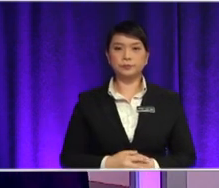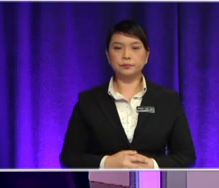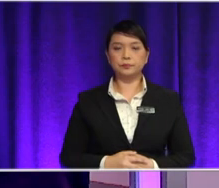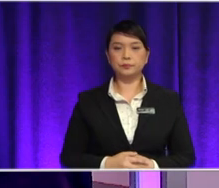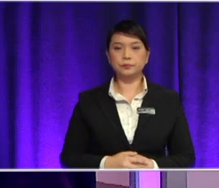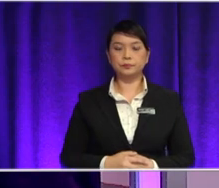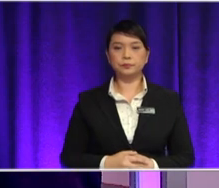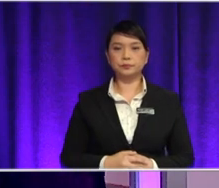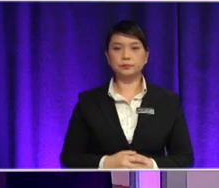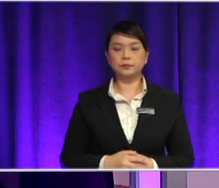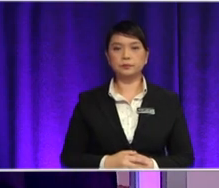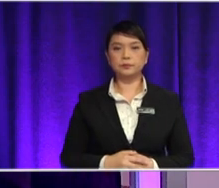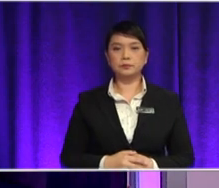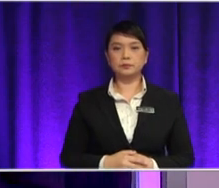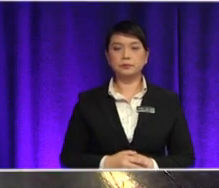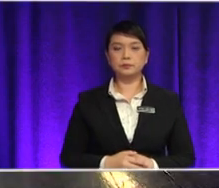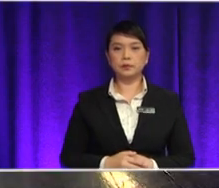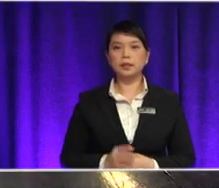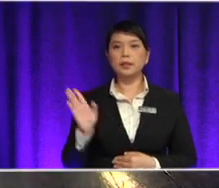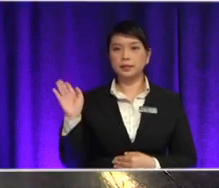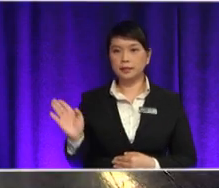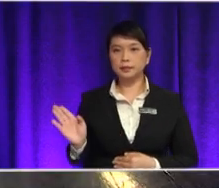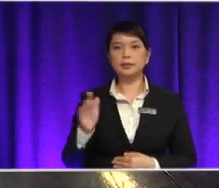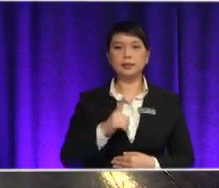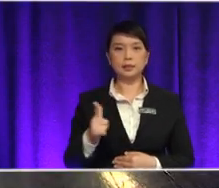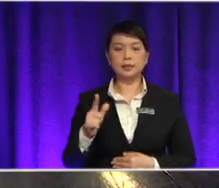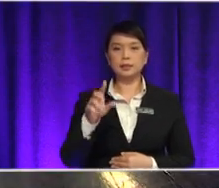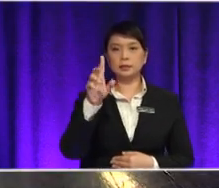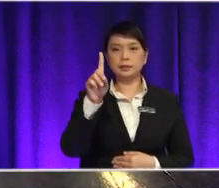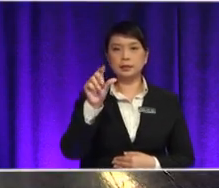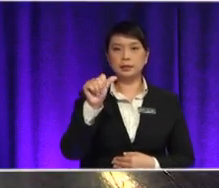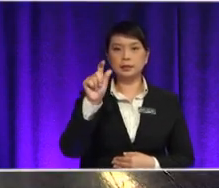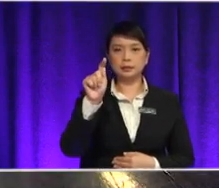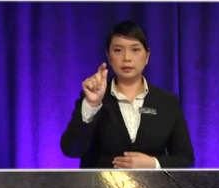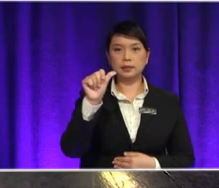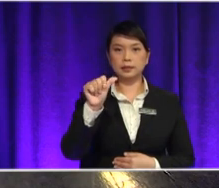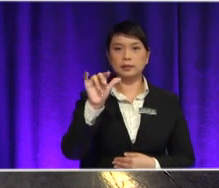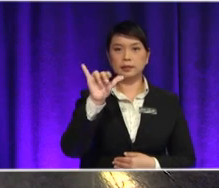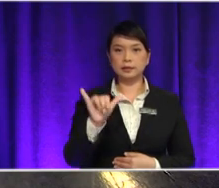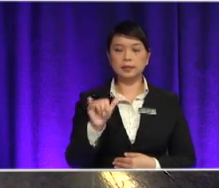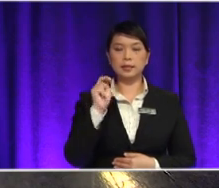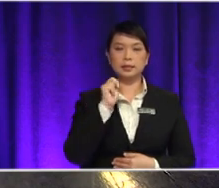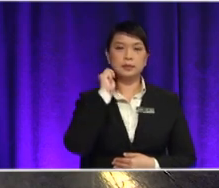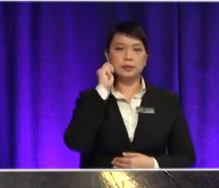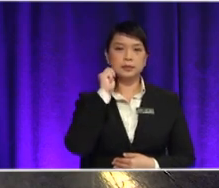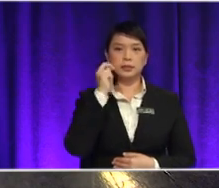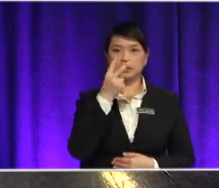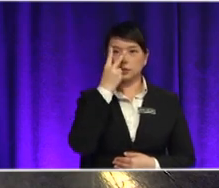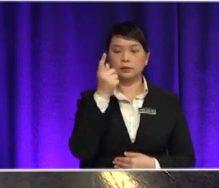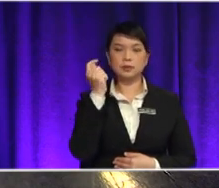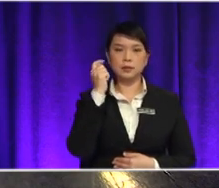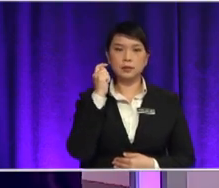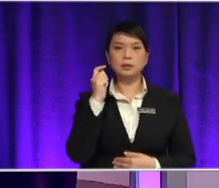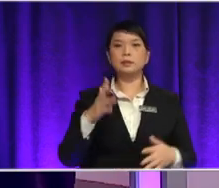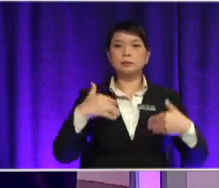Seterusnya, kalau tadi inilah data yang Nisa tengok tadi kan? Ya, yang saya pening-peningkan cikgu. Okey, bagaimana data yang sebegitu